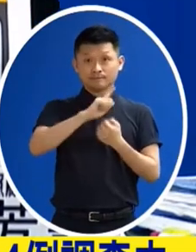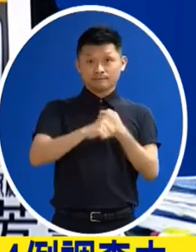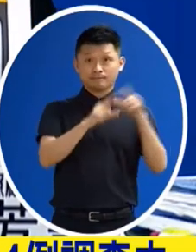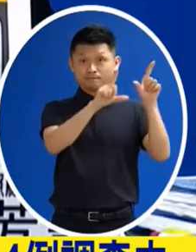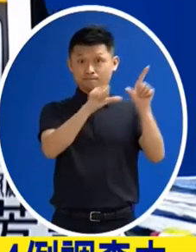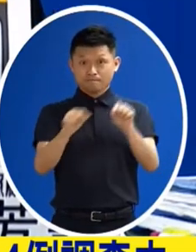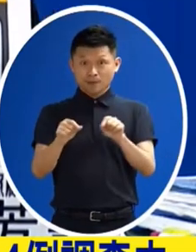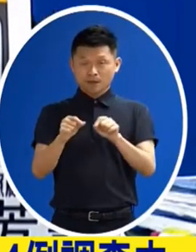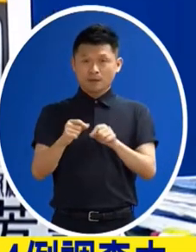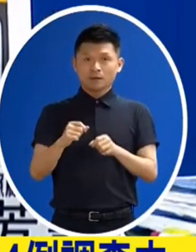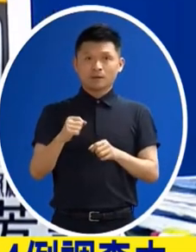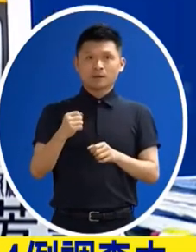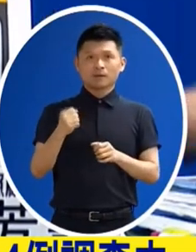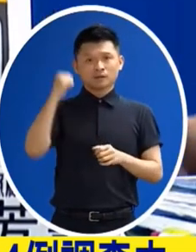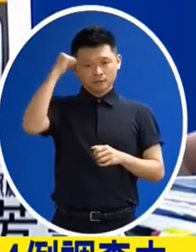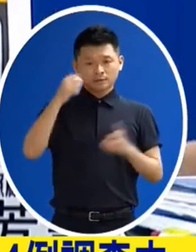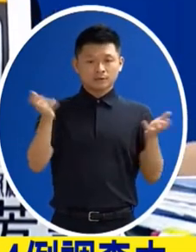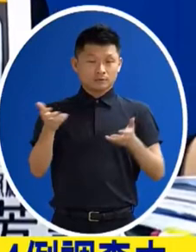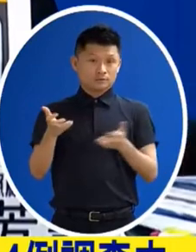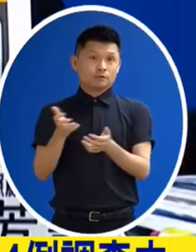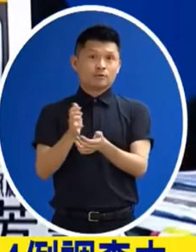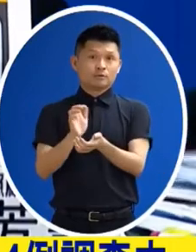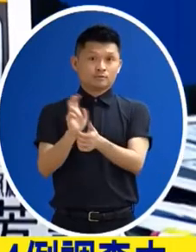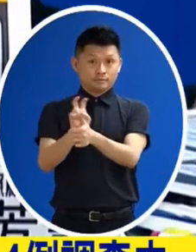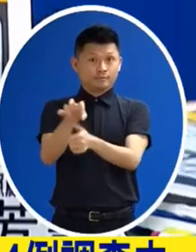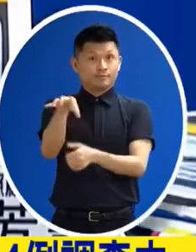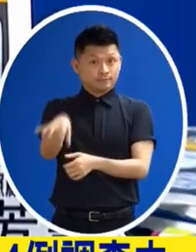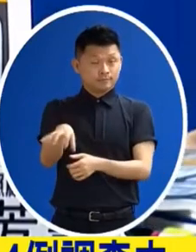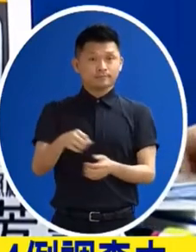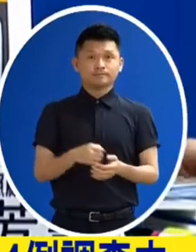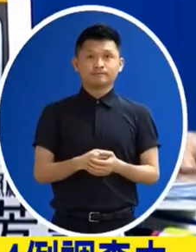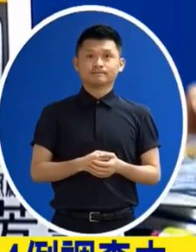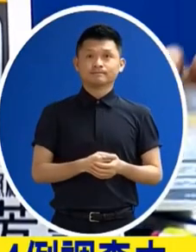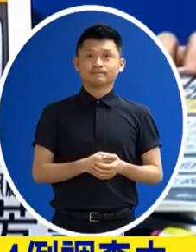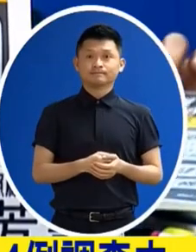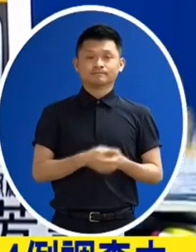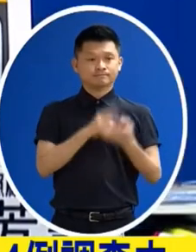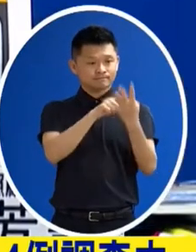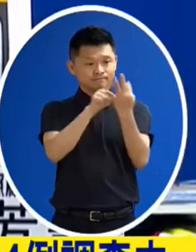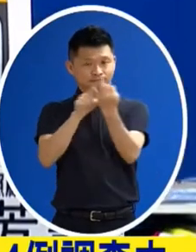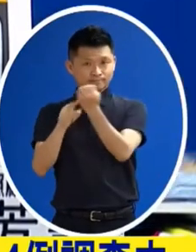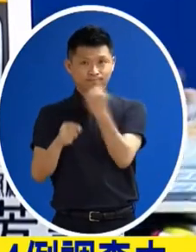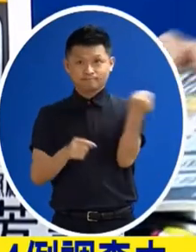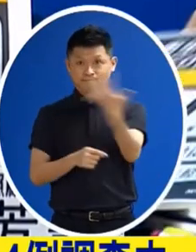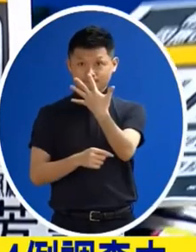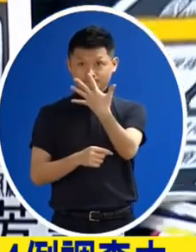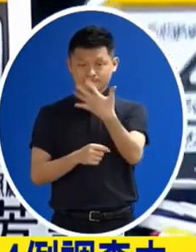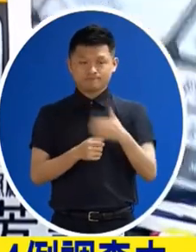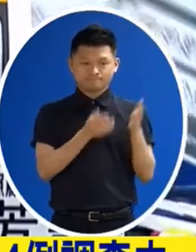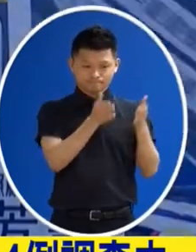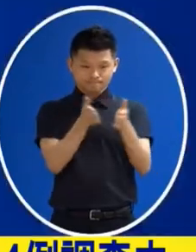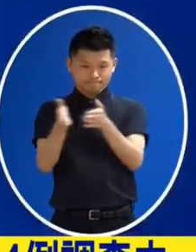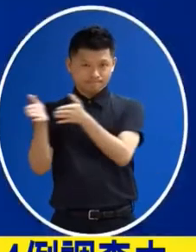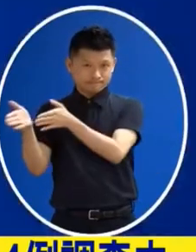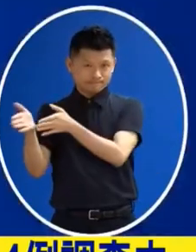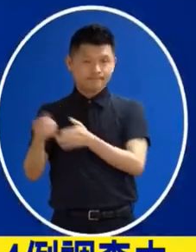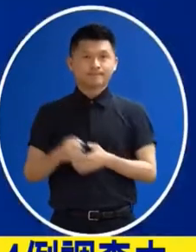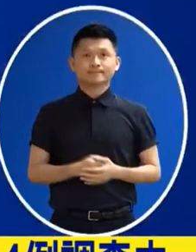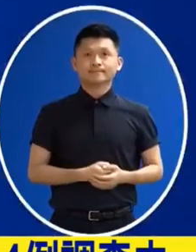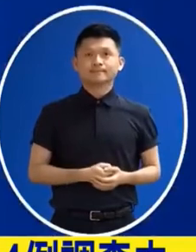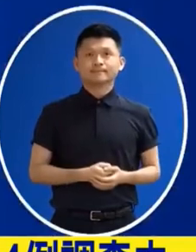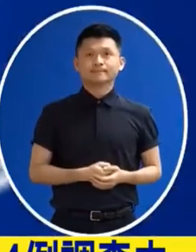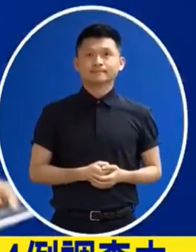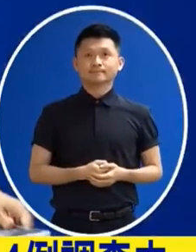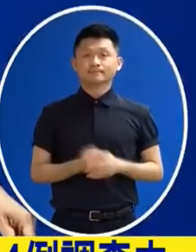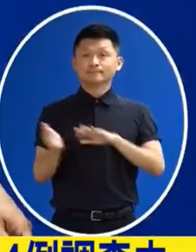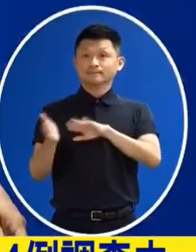早期疗愈机构。那整个的一个指引的适用是这样的一个方向。好，那